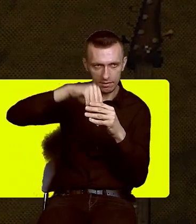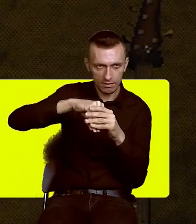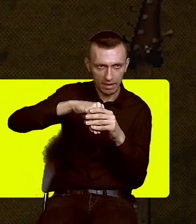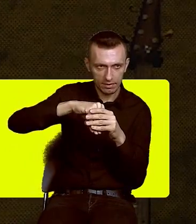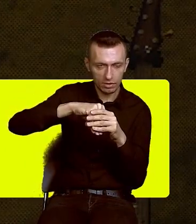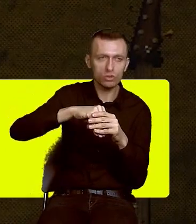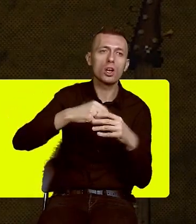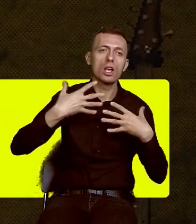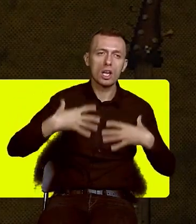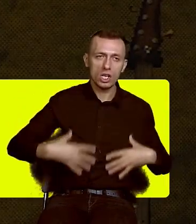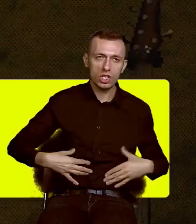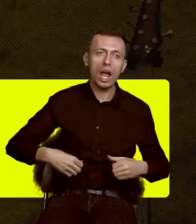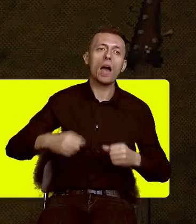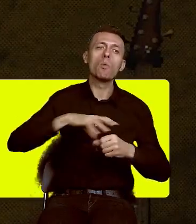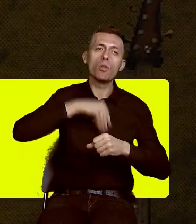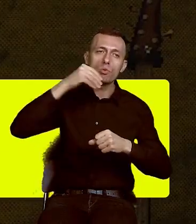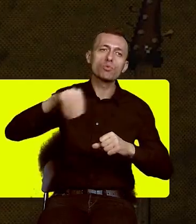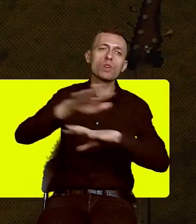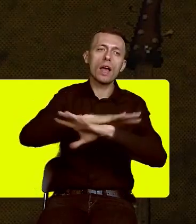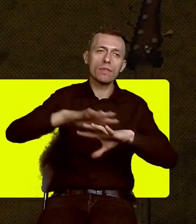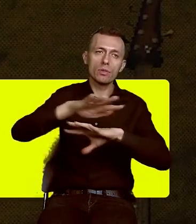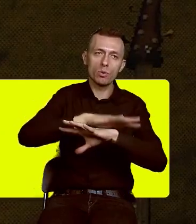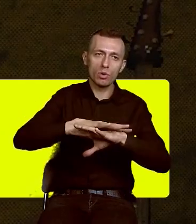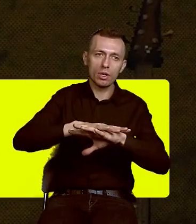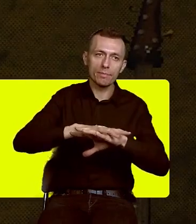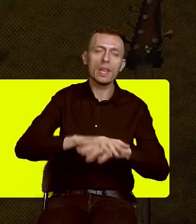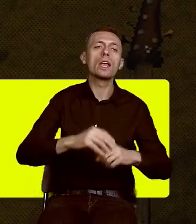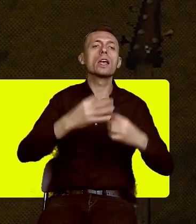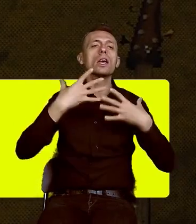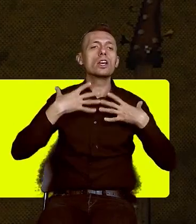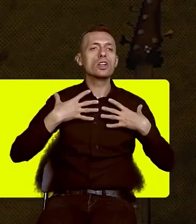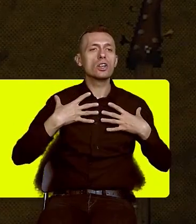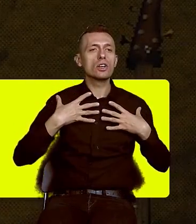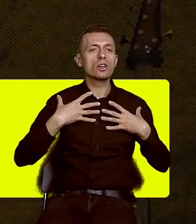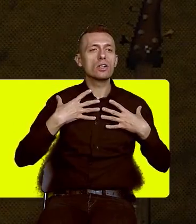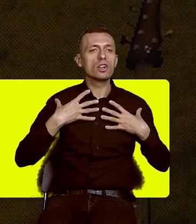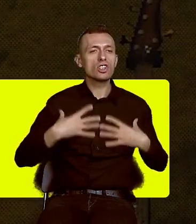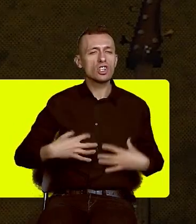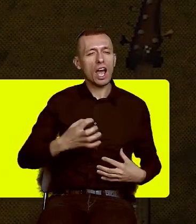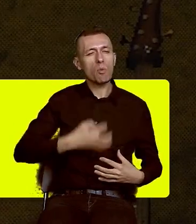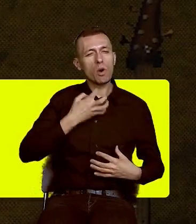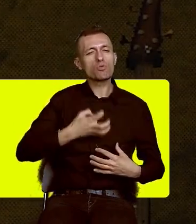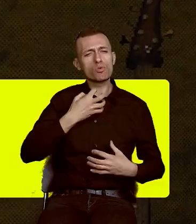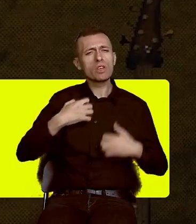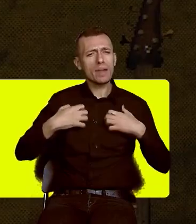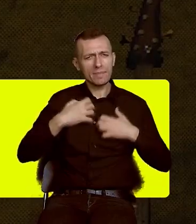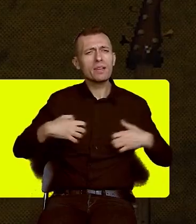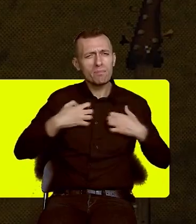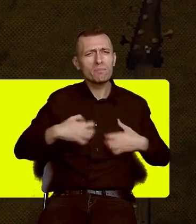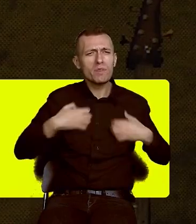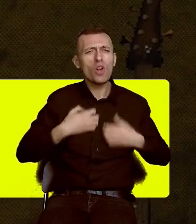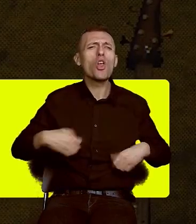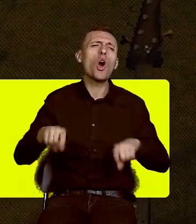zdeprawowane. Ciało generuje złe pragnienia zakorzenione w popędach biologicznych, takich jak